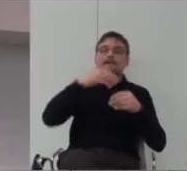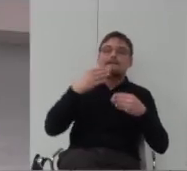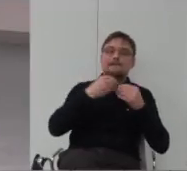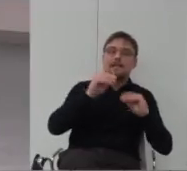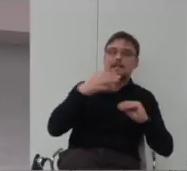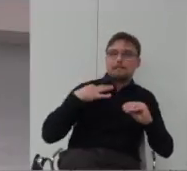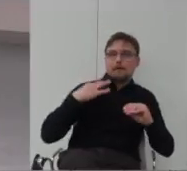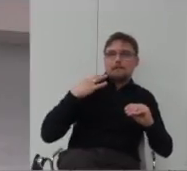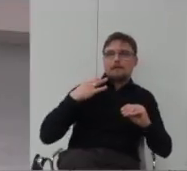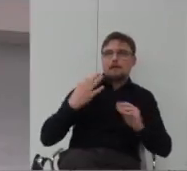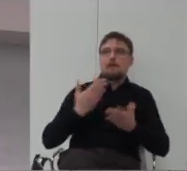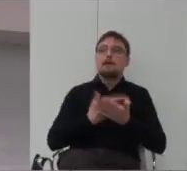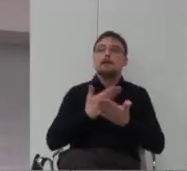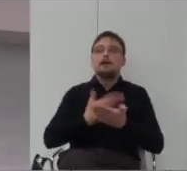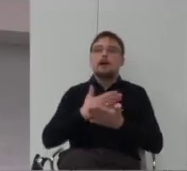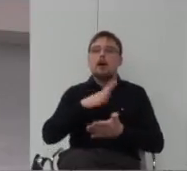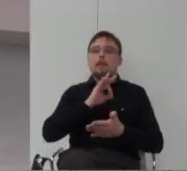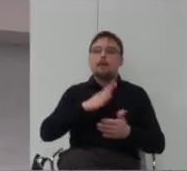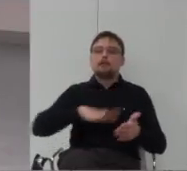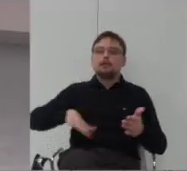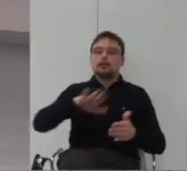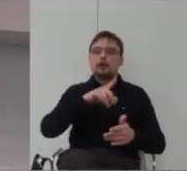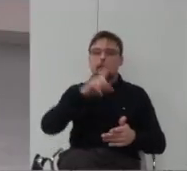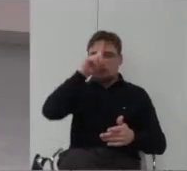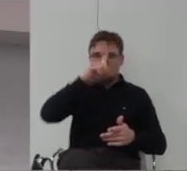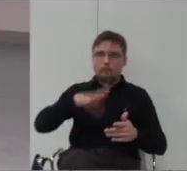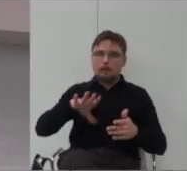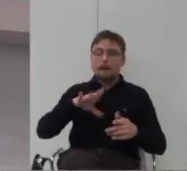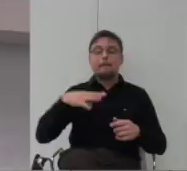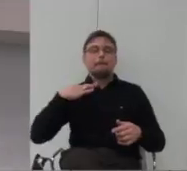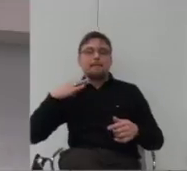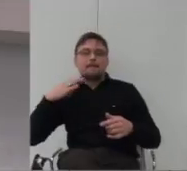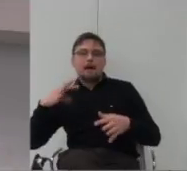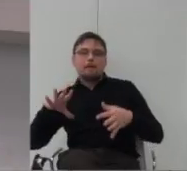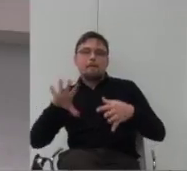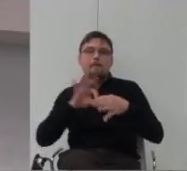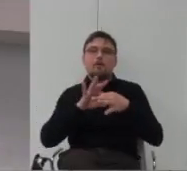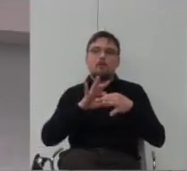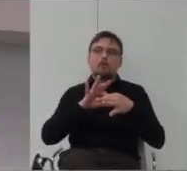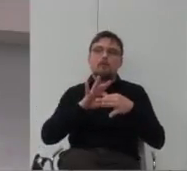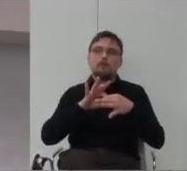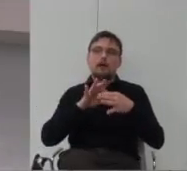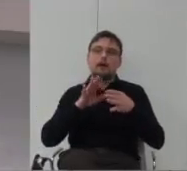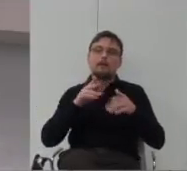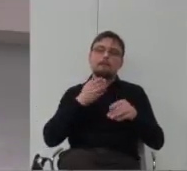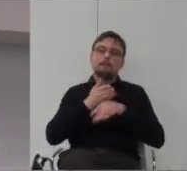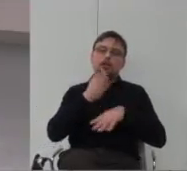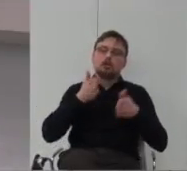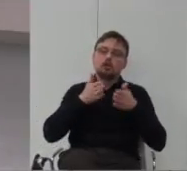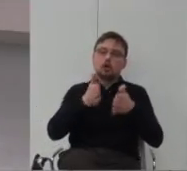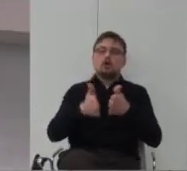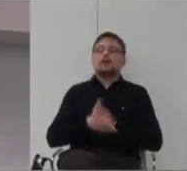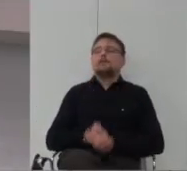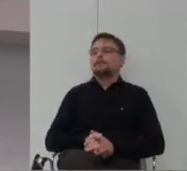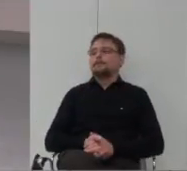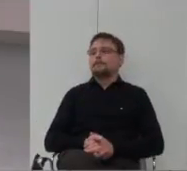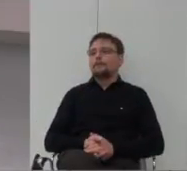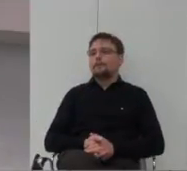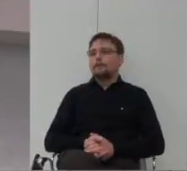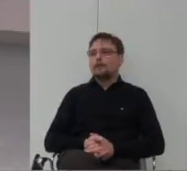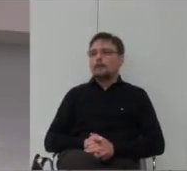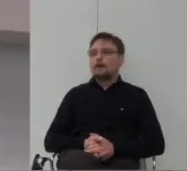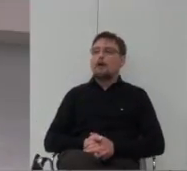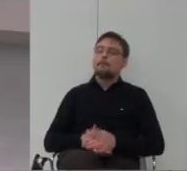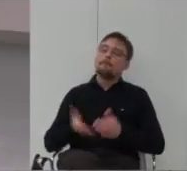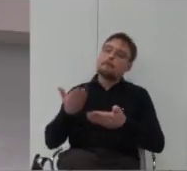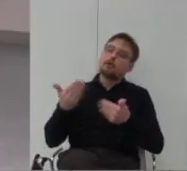inny program niż w poprzednim projekcie, to znaczy są bardziej zindywidualizowane, ponieważ przestrzenie publiczne i prywatne